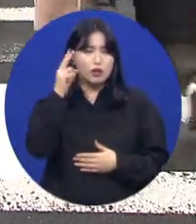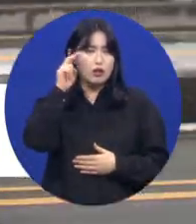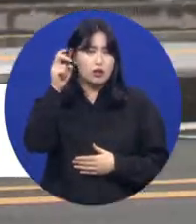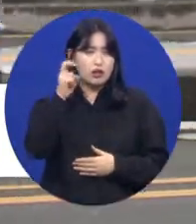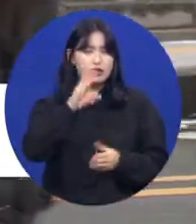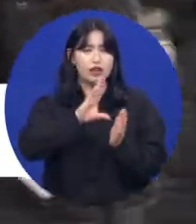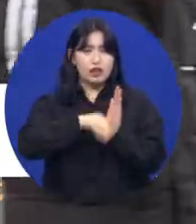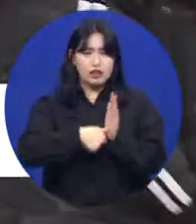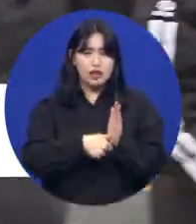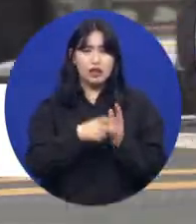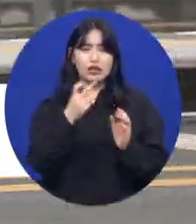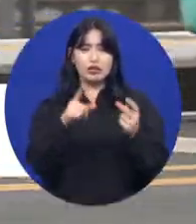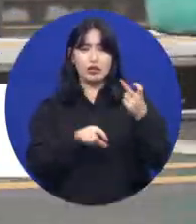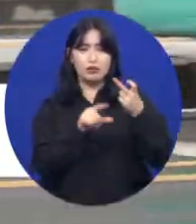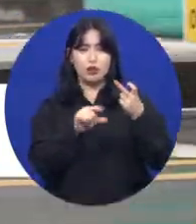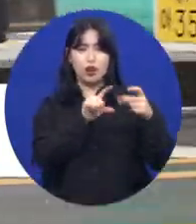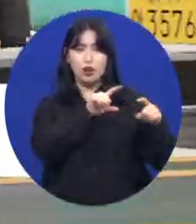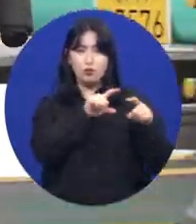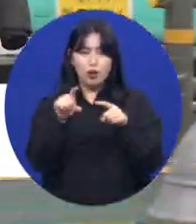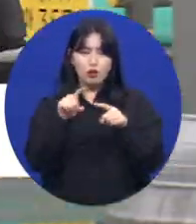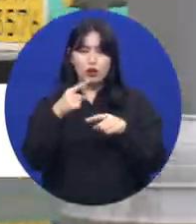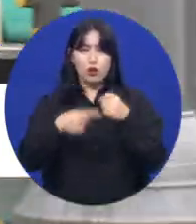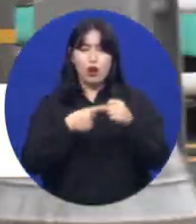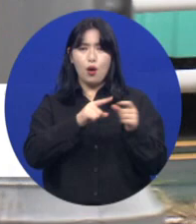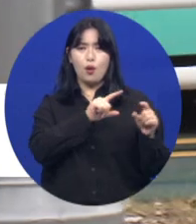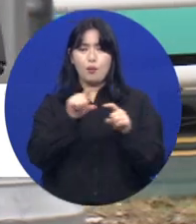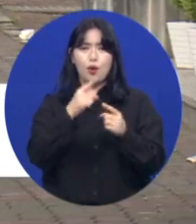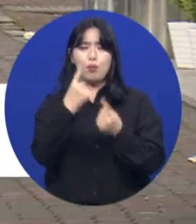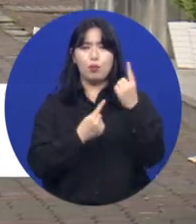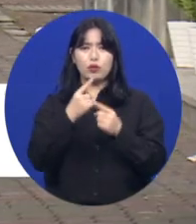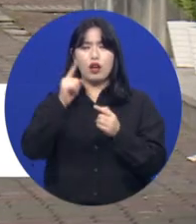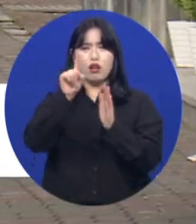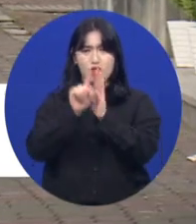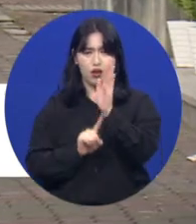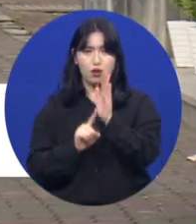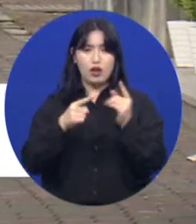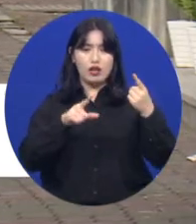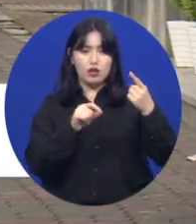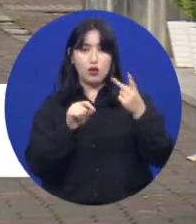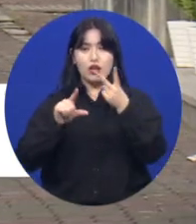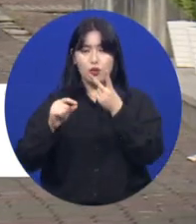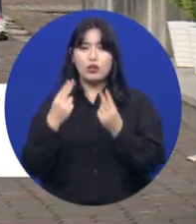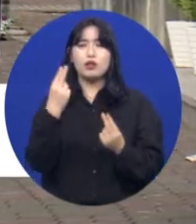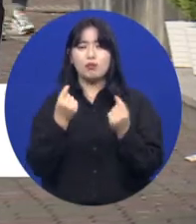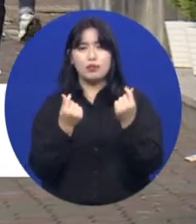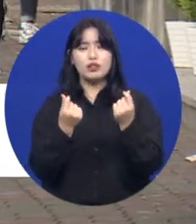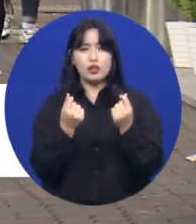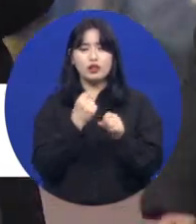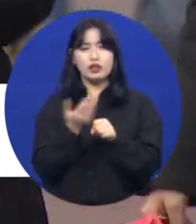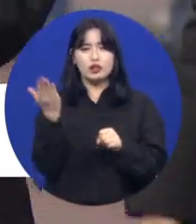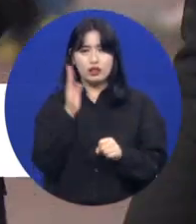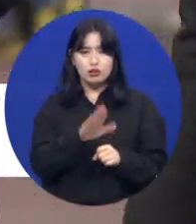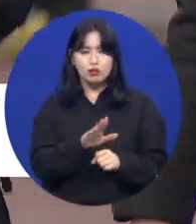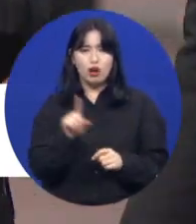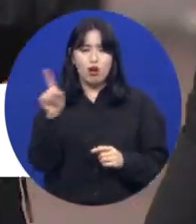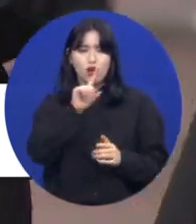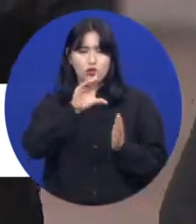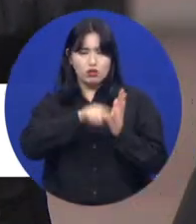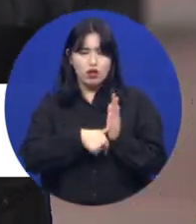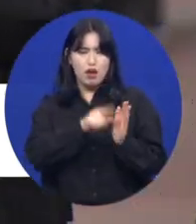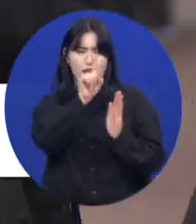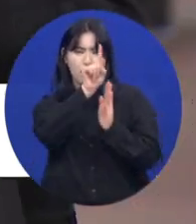전망에서 12월 평균 기온은 평년보다 낮겠고 1월과 2월에는 평년과 비슷하겠지만 일시적으로 기온이 큰